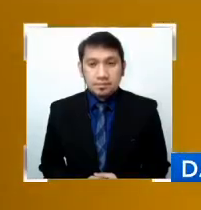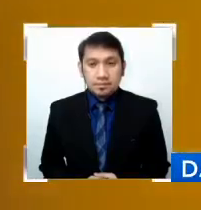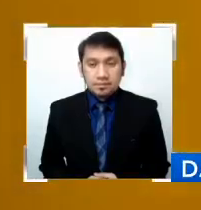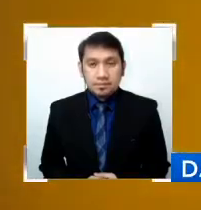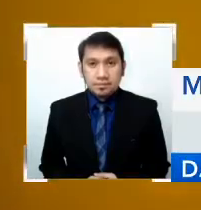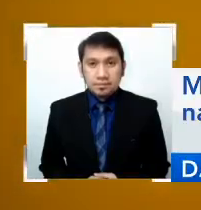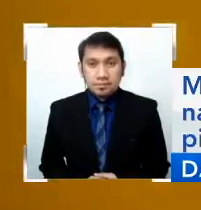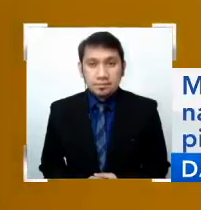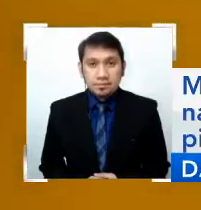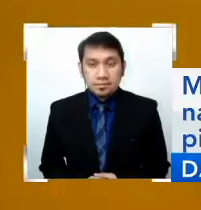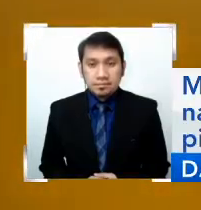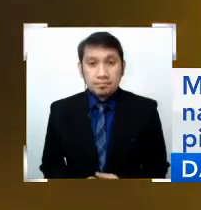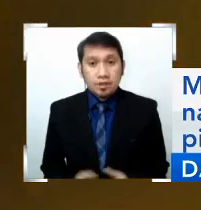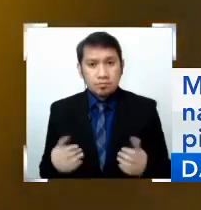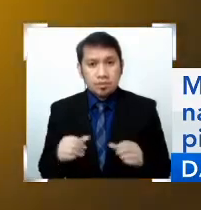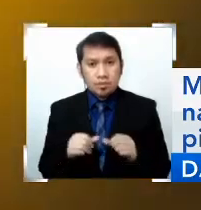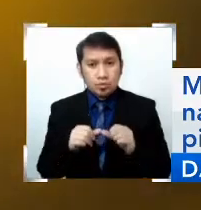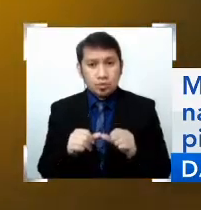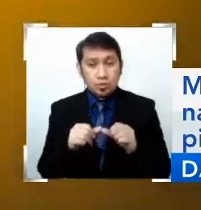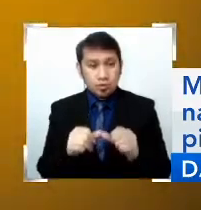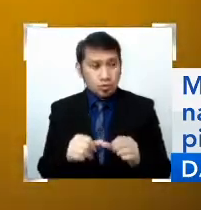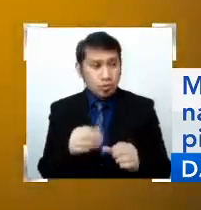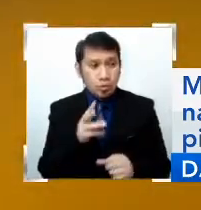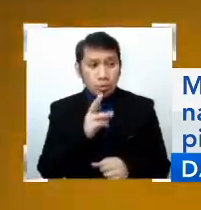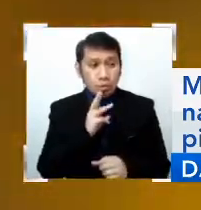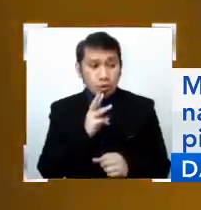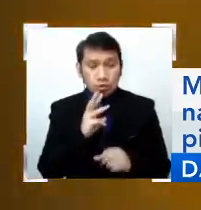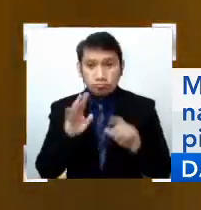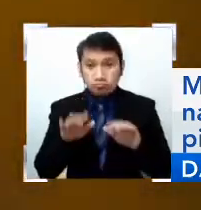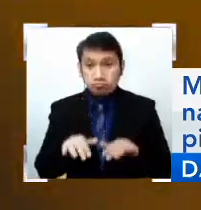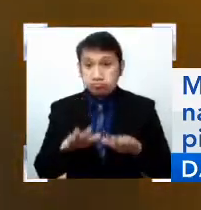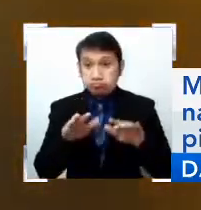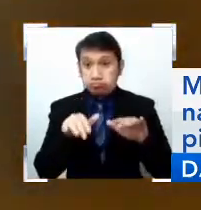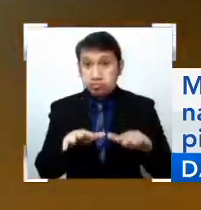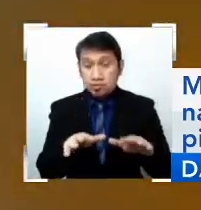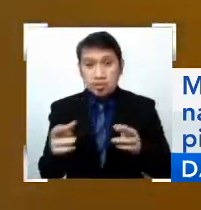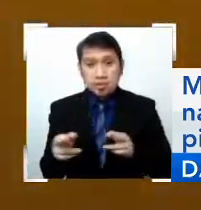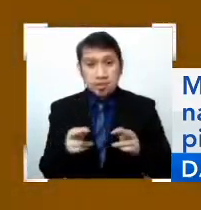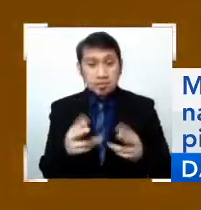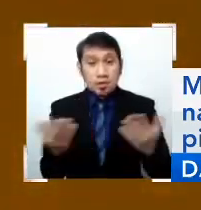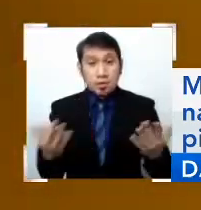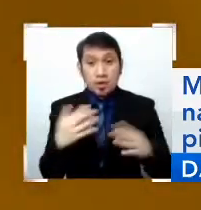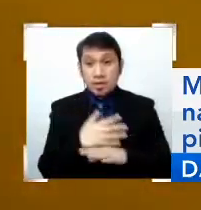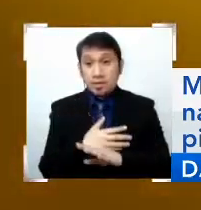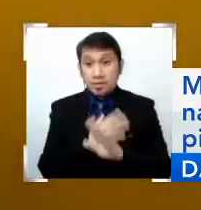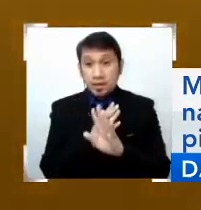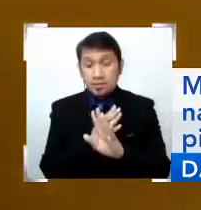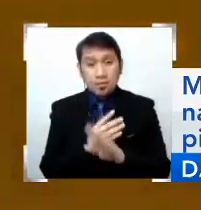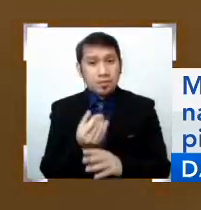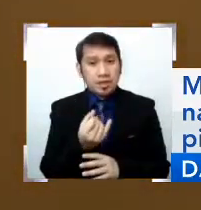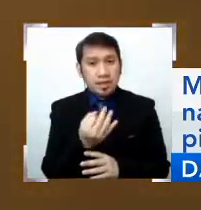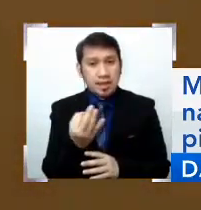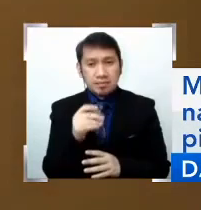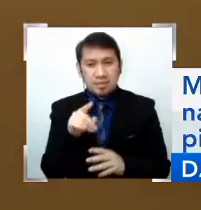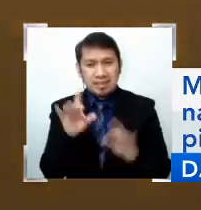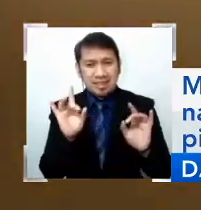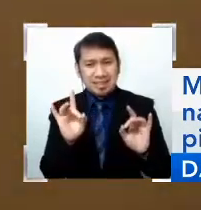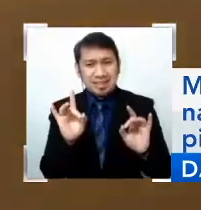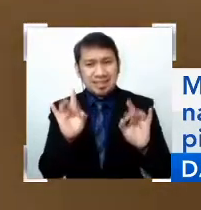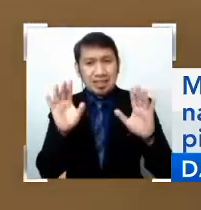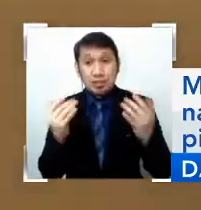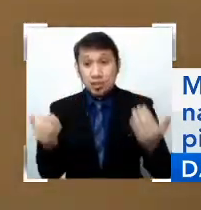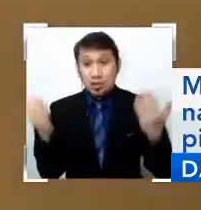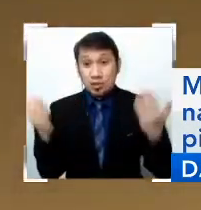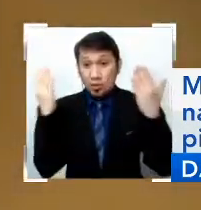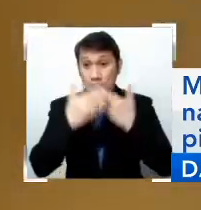Walang tigil ang pagragasa ng tubig sa Talomo River sa Davao City. Umabot na ito sa critical level ngayong gabi dahil sa patuloy ng